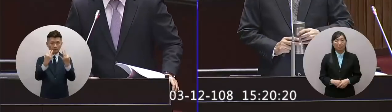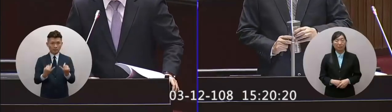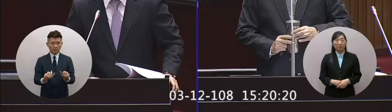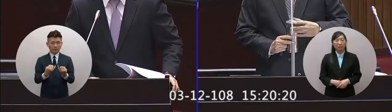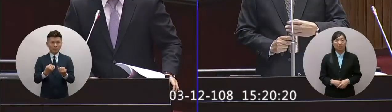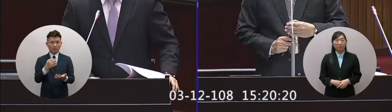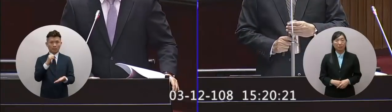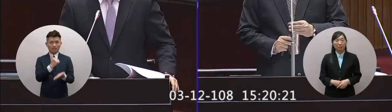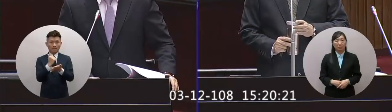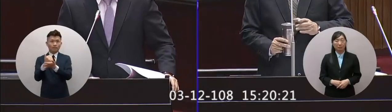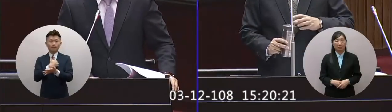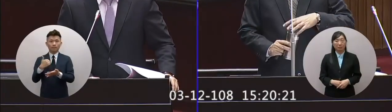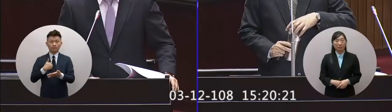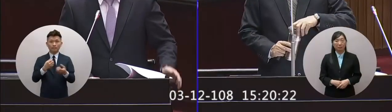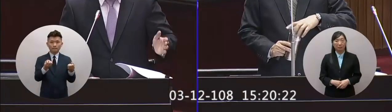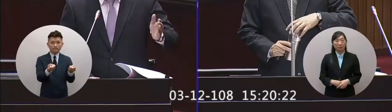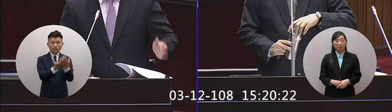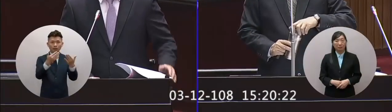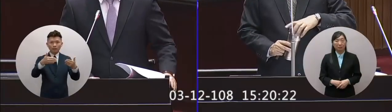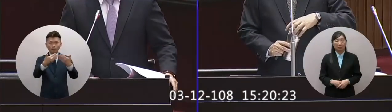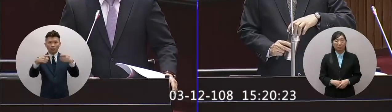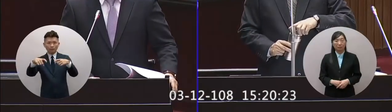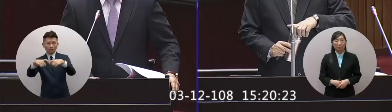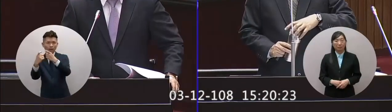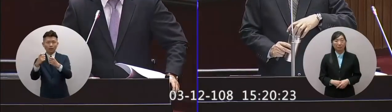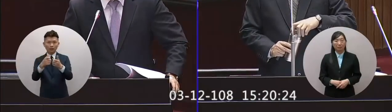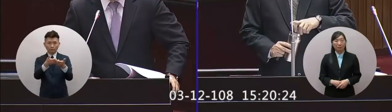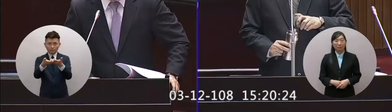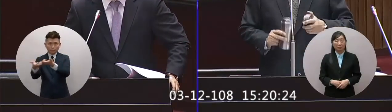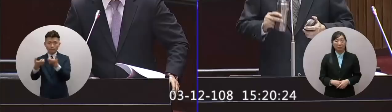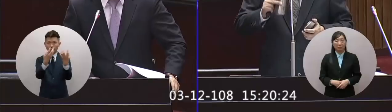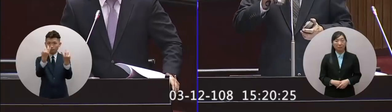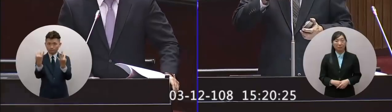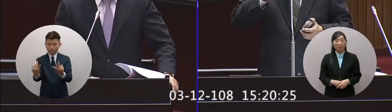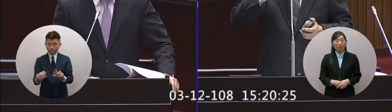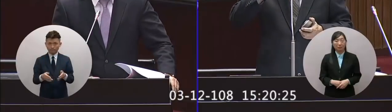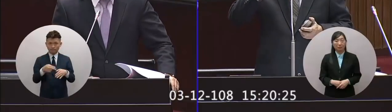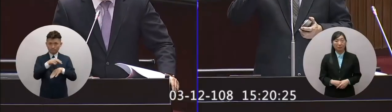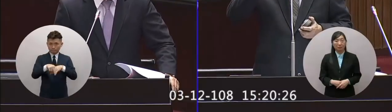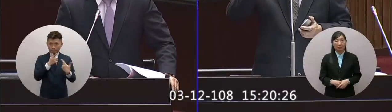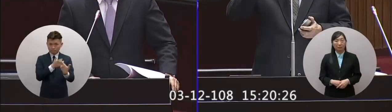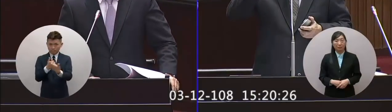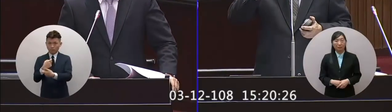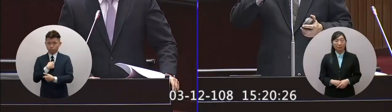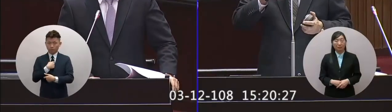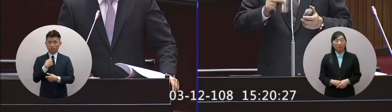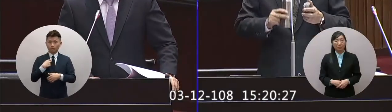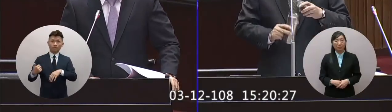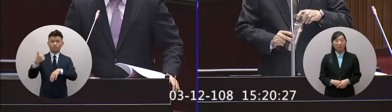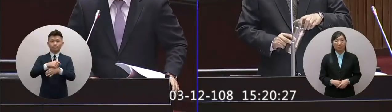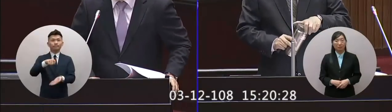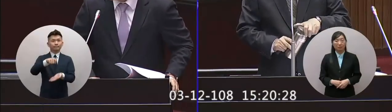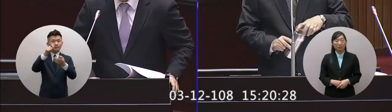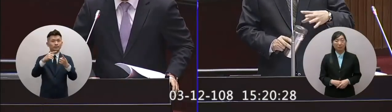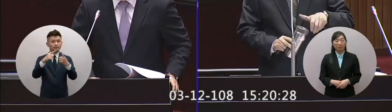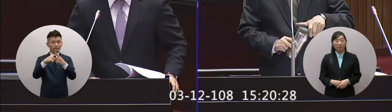对发生事故来分门别类，然后对症下药？也就是啊，我在上任之后啊，强调人本交通，